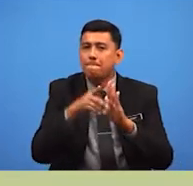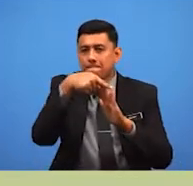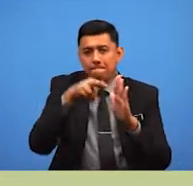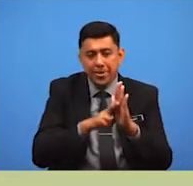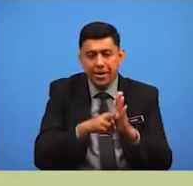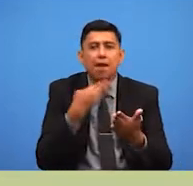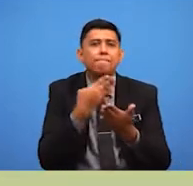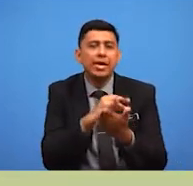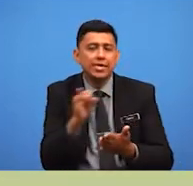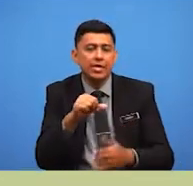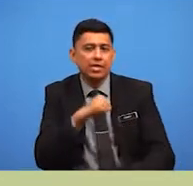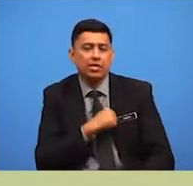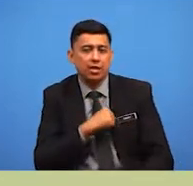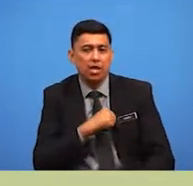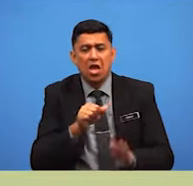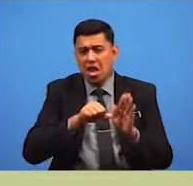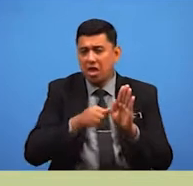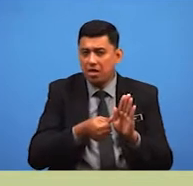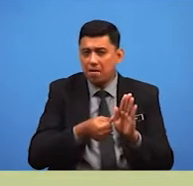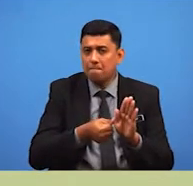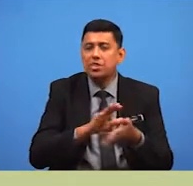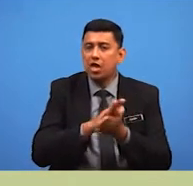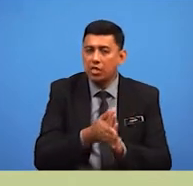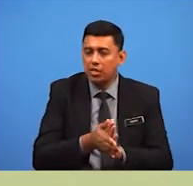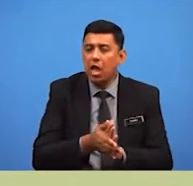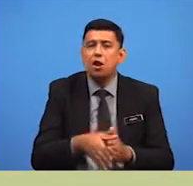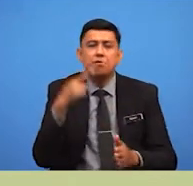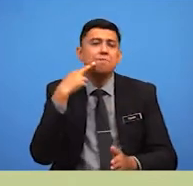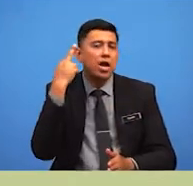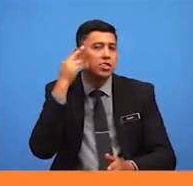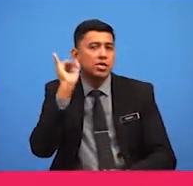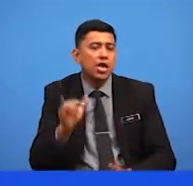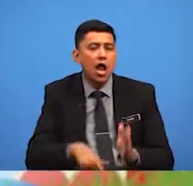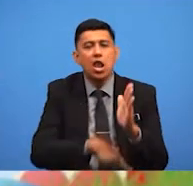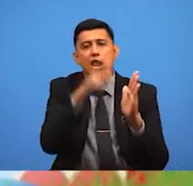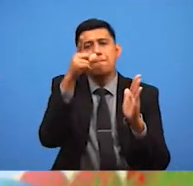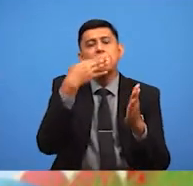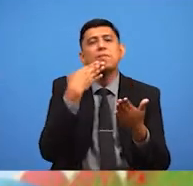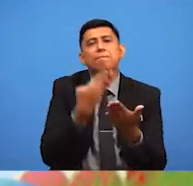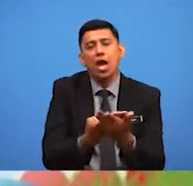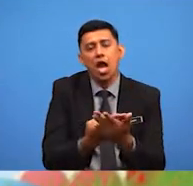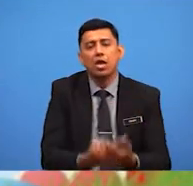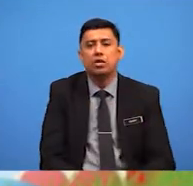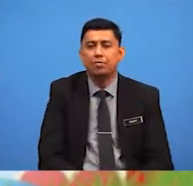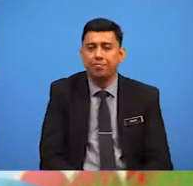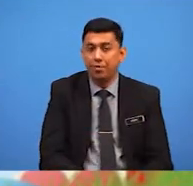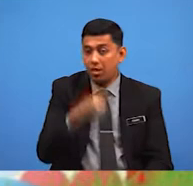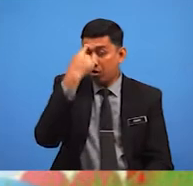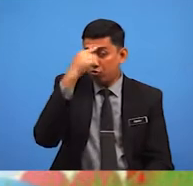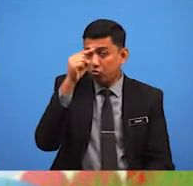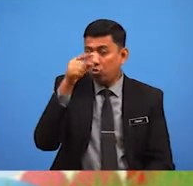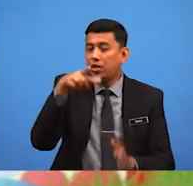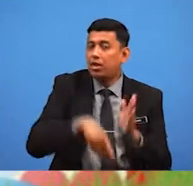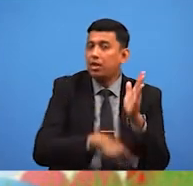diri agar menjadi seorang remaja yang lebih baik. Untuk lebih memahami